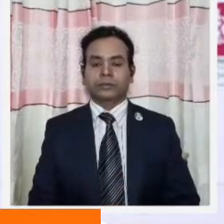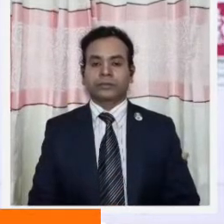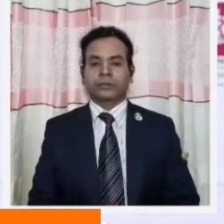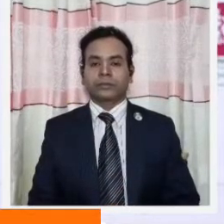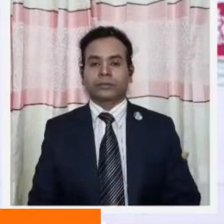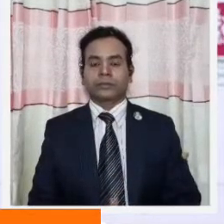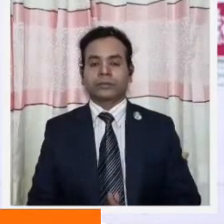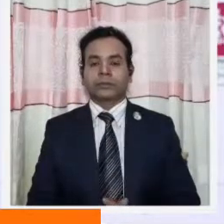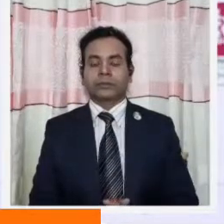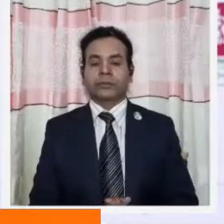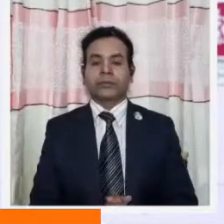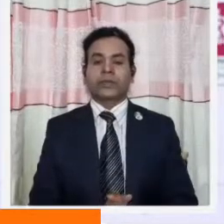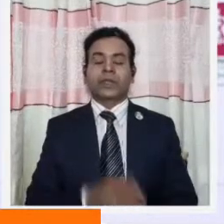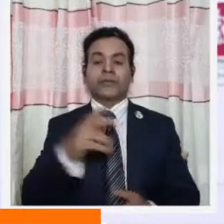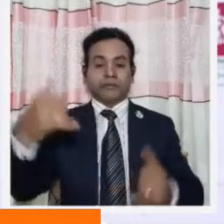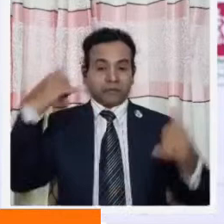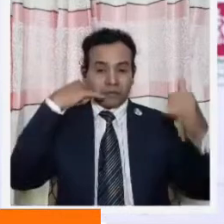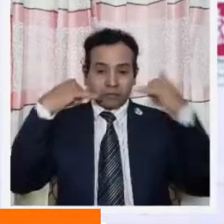৬০,৮১২ জন।